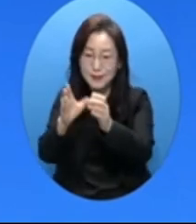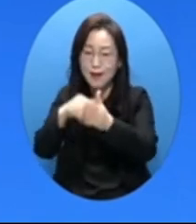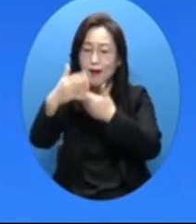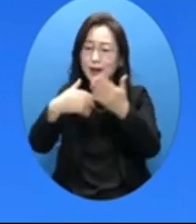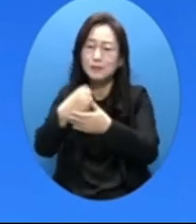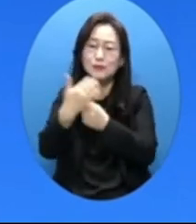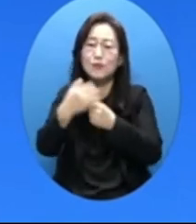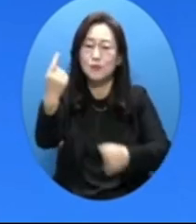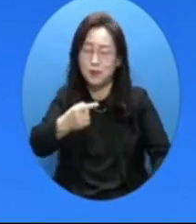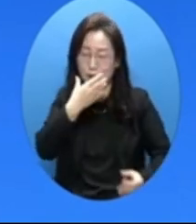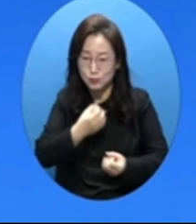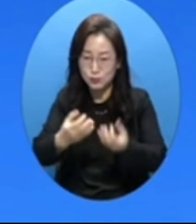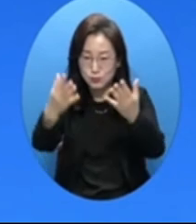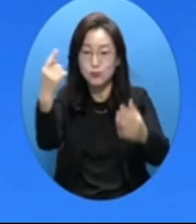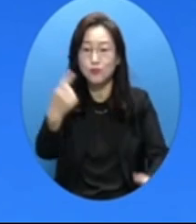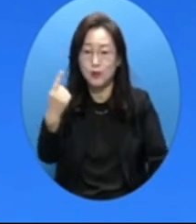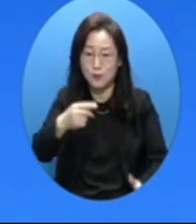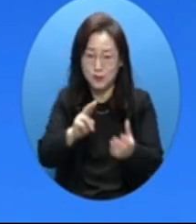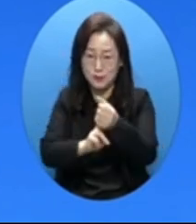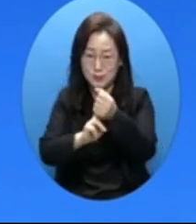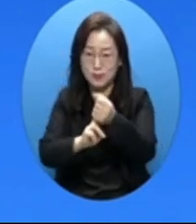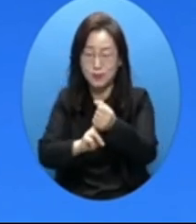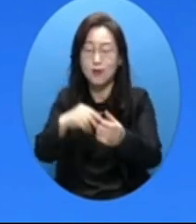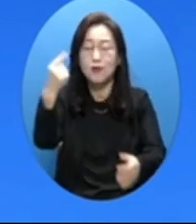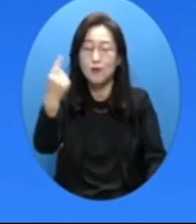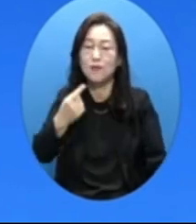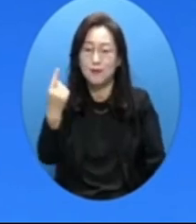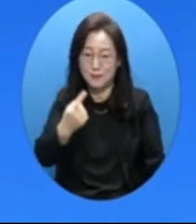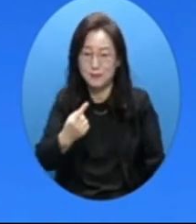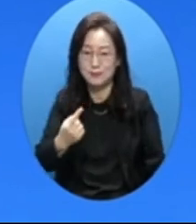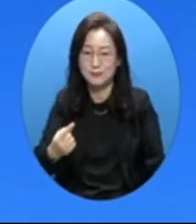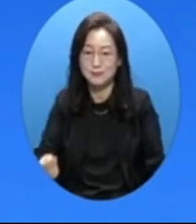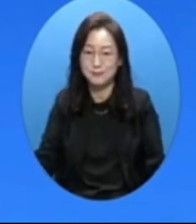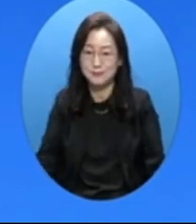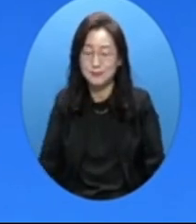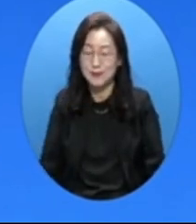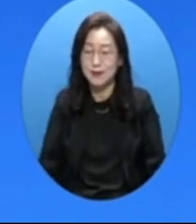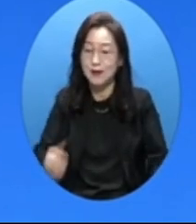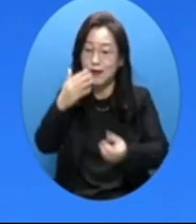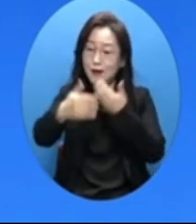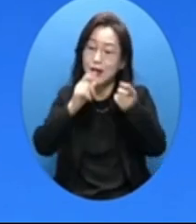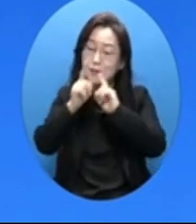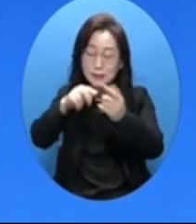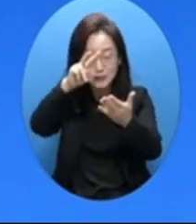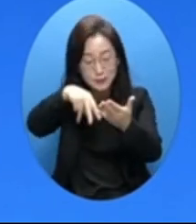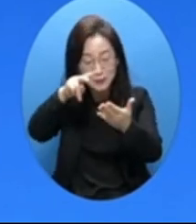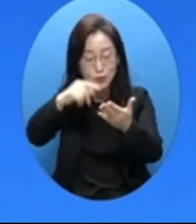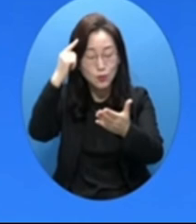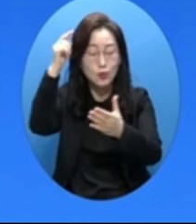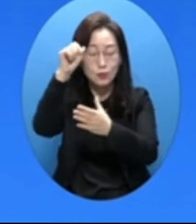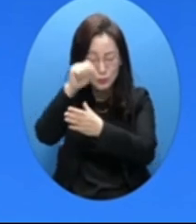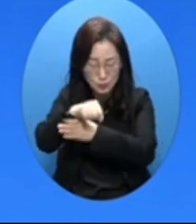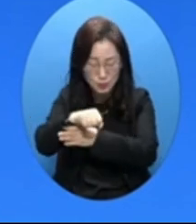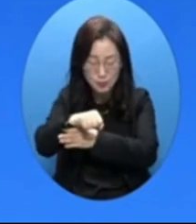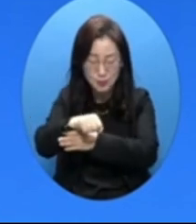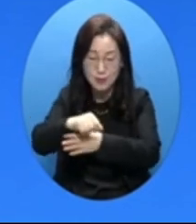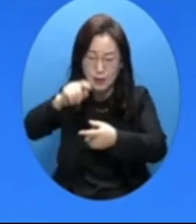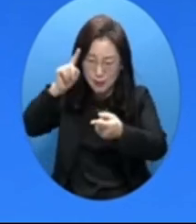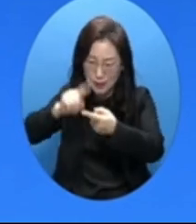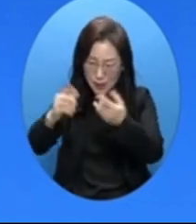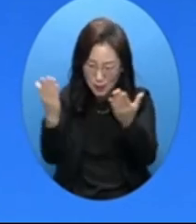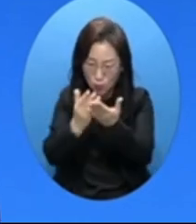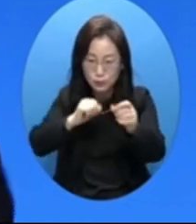은혜가 임하고 축복임하고 주의 기적이 우리에게 임하게 되는 것입니다 말씀을 읽고 묵상하고 말씀을 적게 행할 때